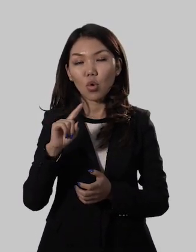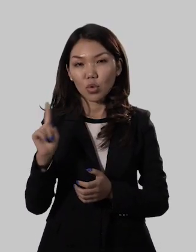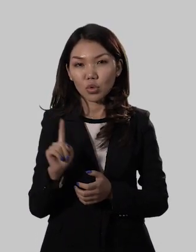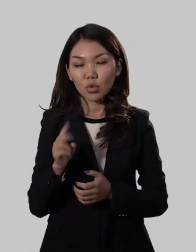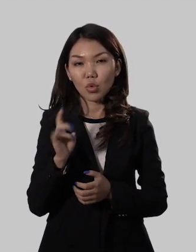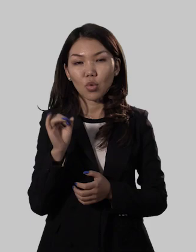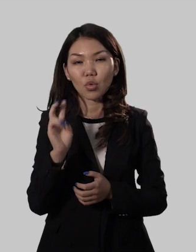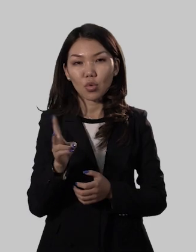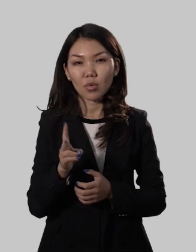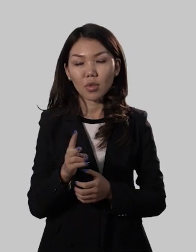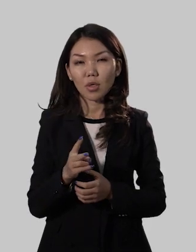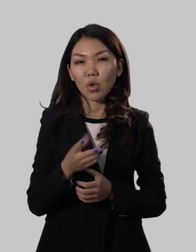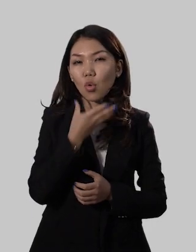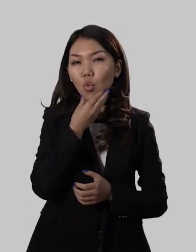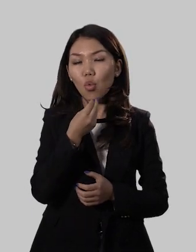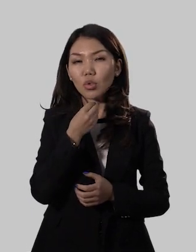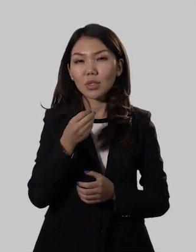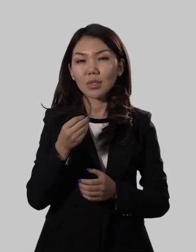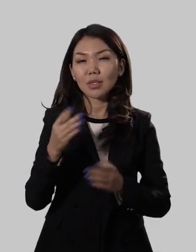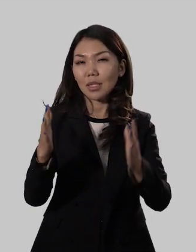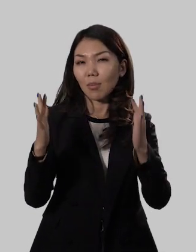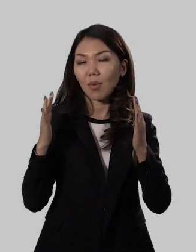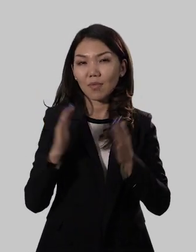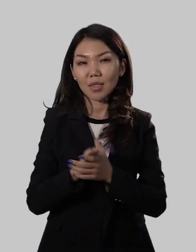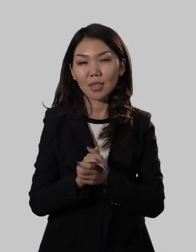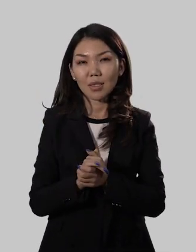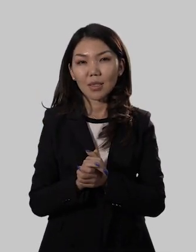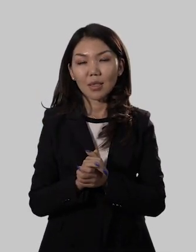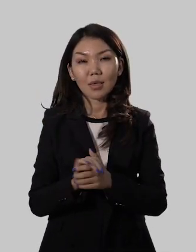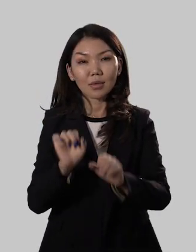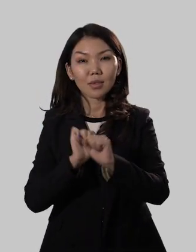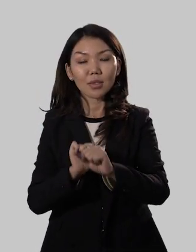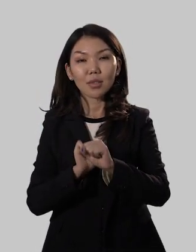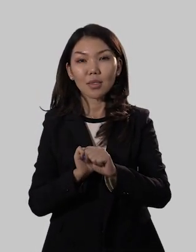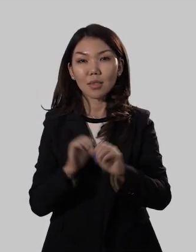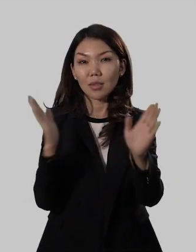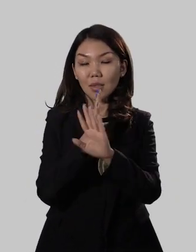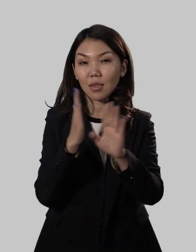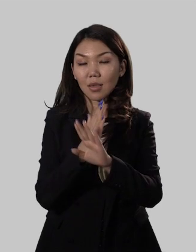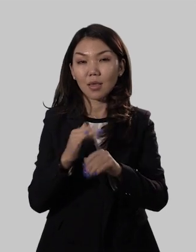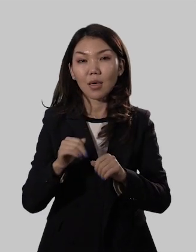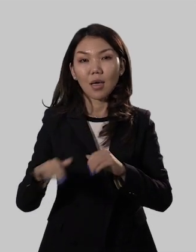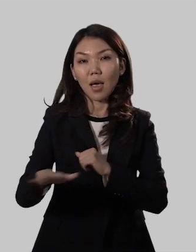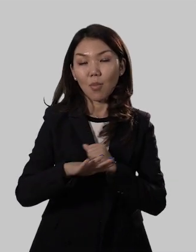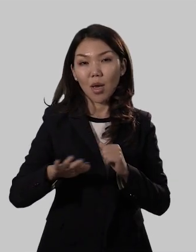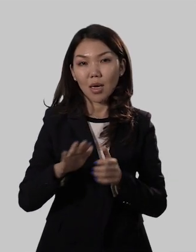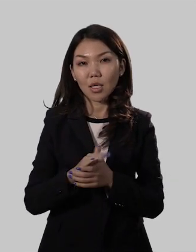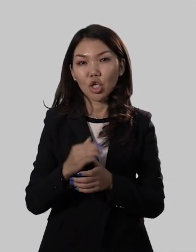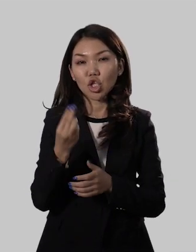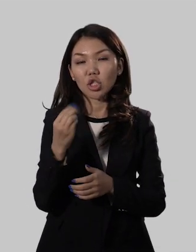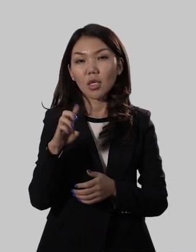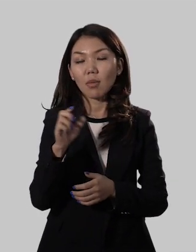корук. Корук коргоого алынган жаратылыш аймагы. Шалба.